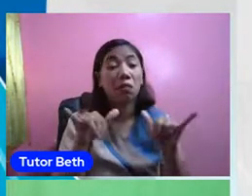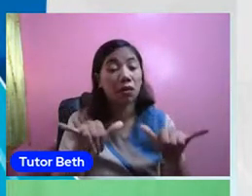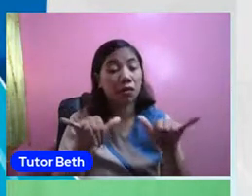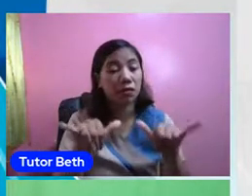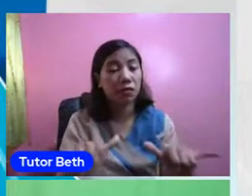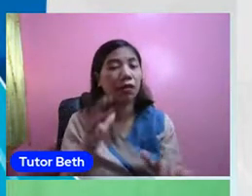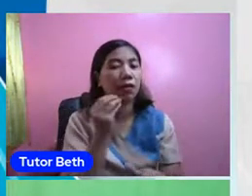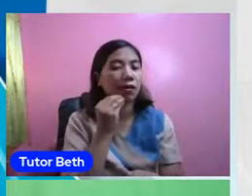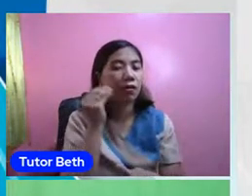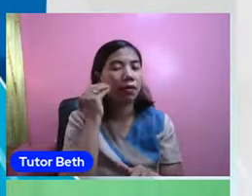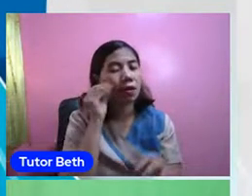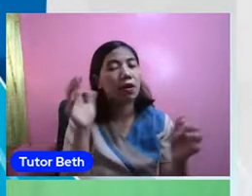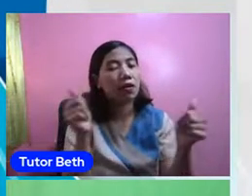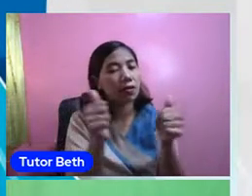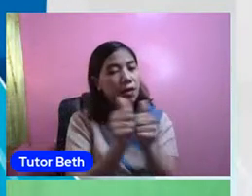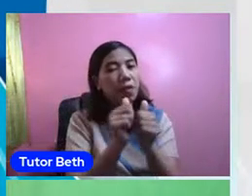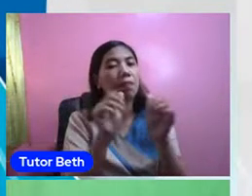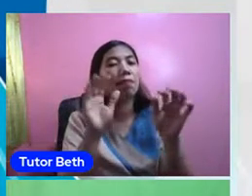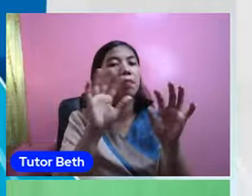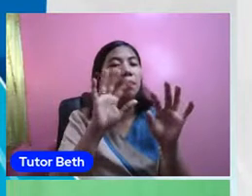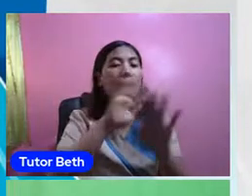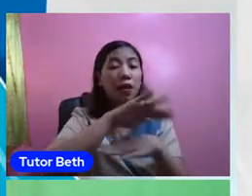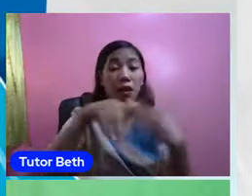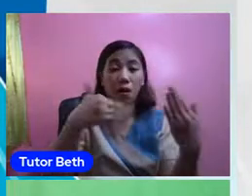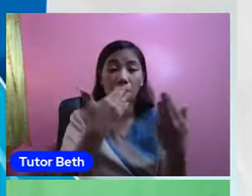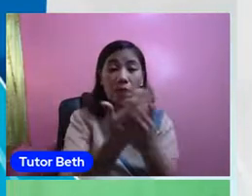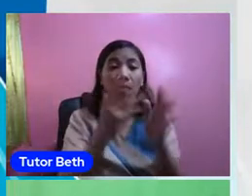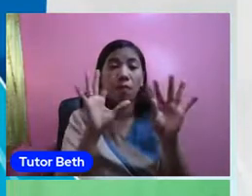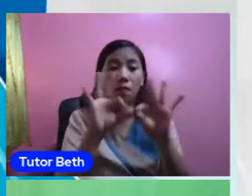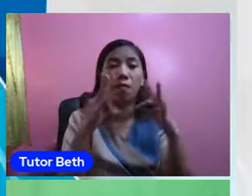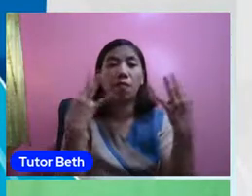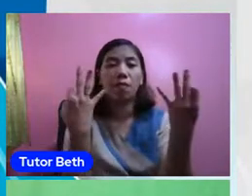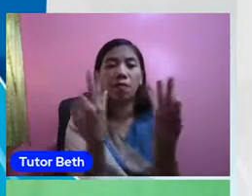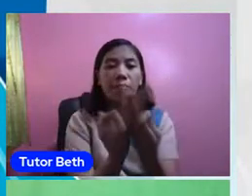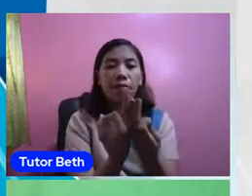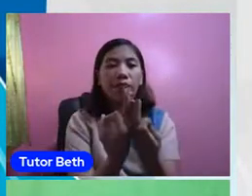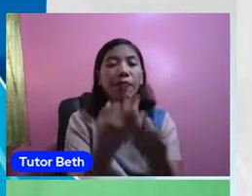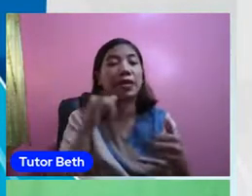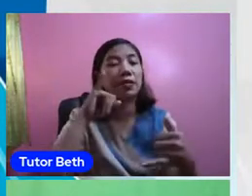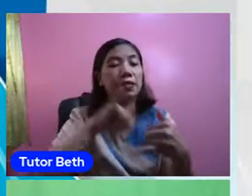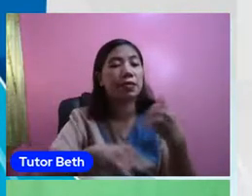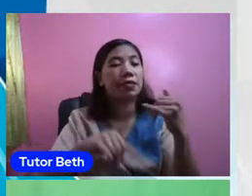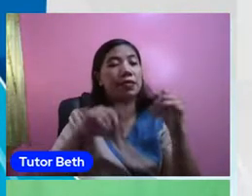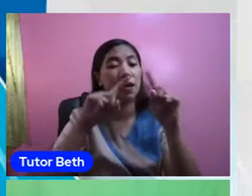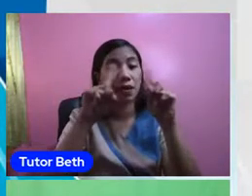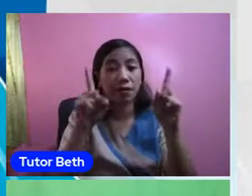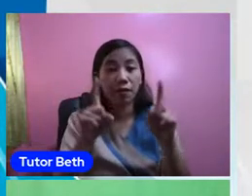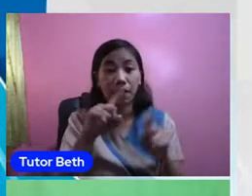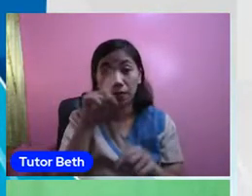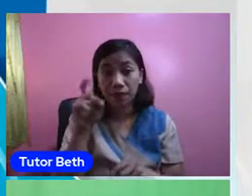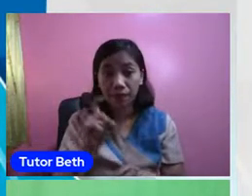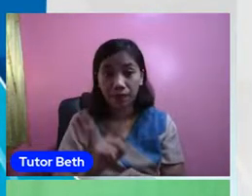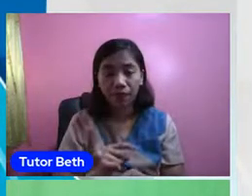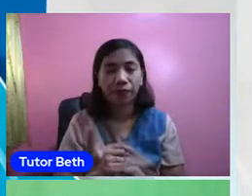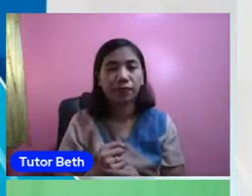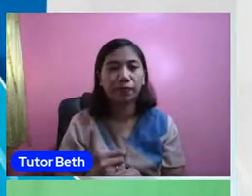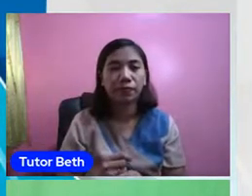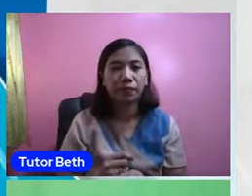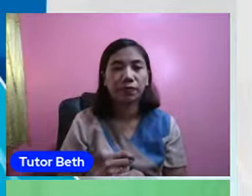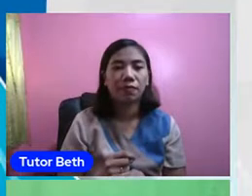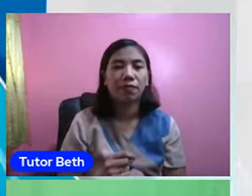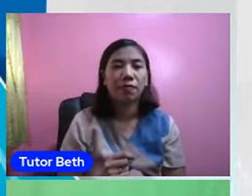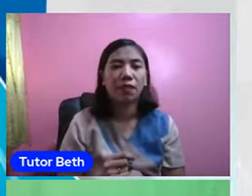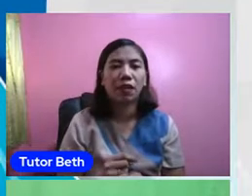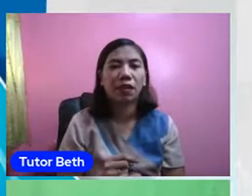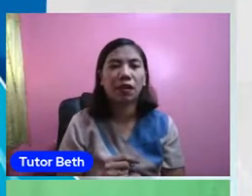ang ating buong pamilya. At para naman sa huling katanungan natin, o, papasahin ha, alin